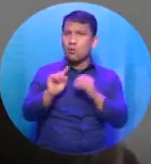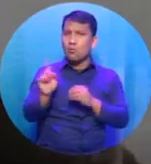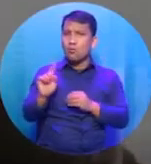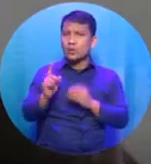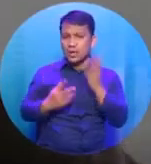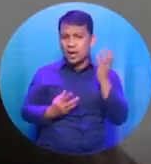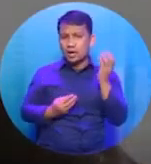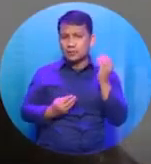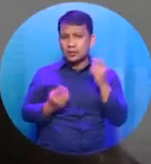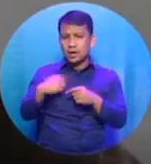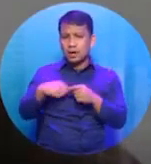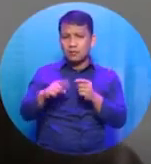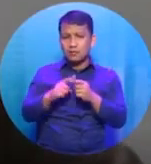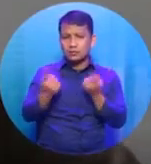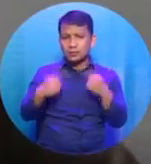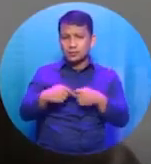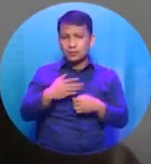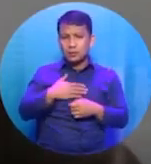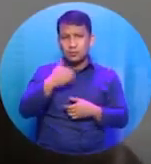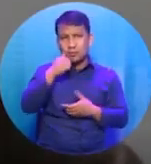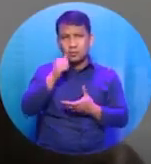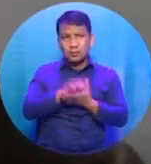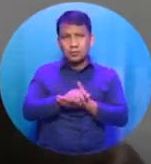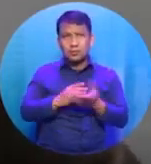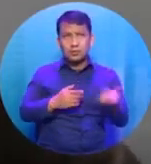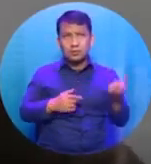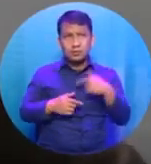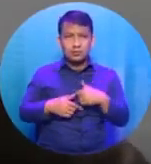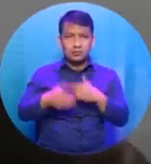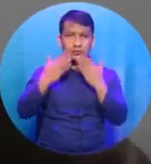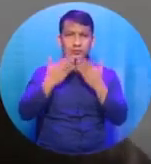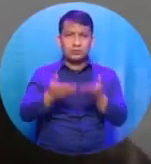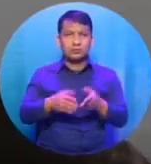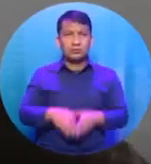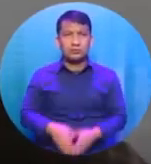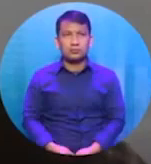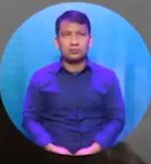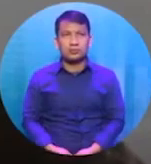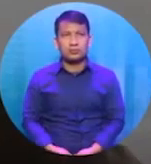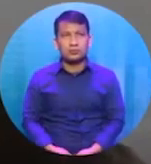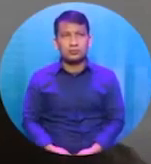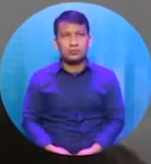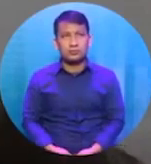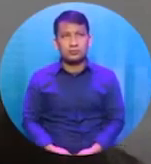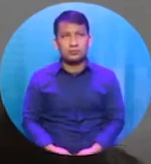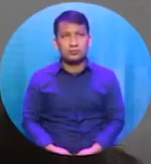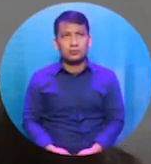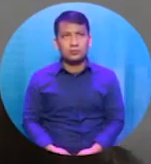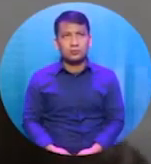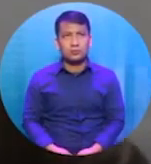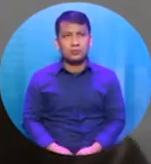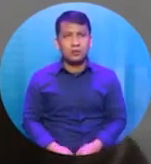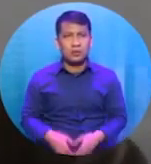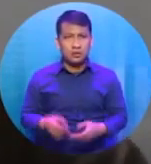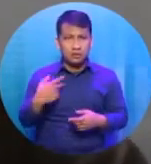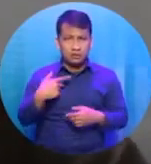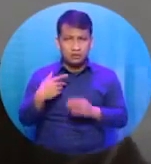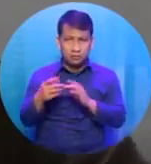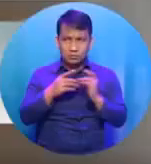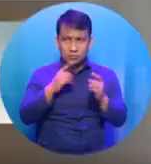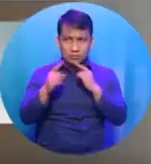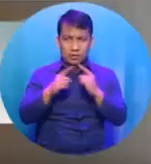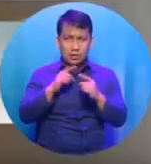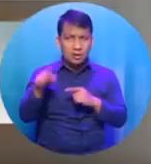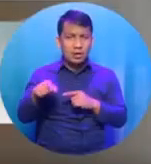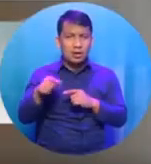pong update sa kaso ng asawa ko. Ang sagot lang po niya sa akin is thank you. Thank you lang, sir. Ganun na. Opo. Meron po kaming